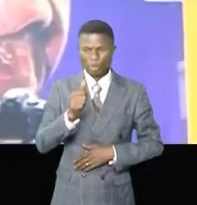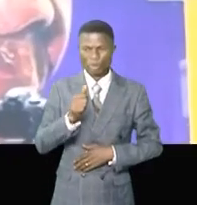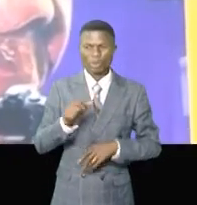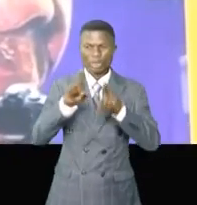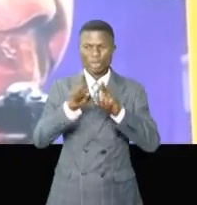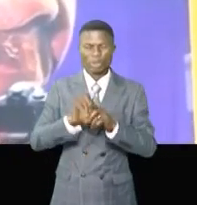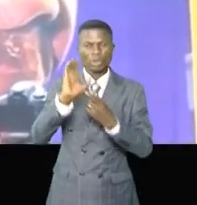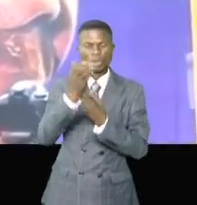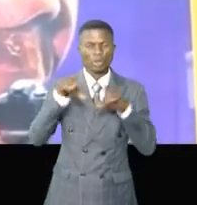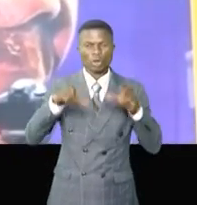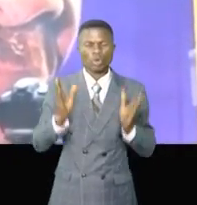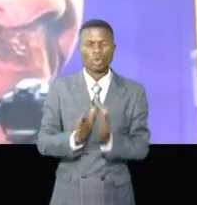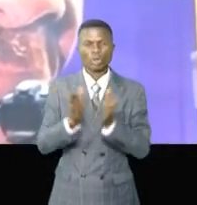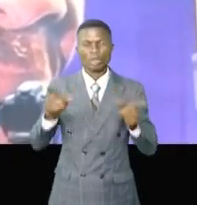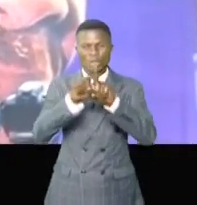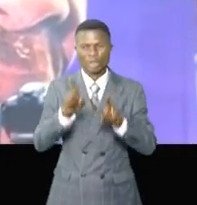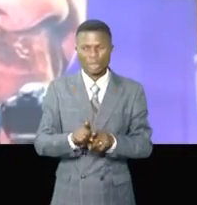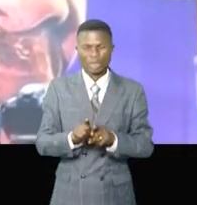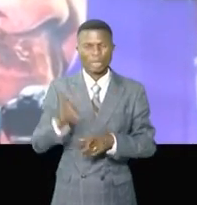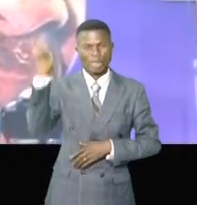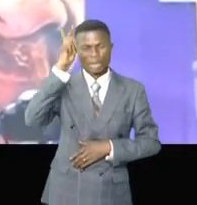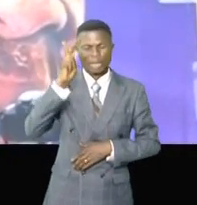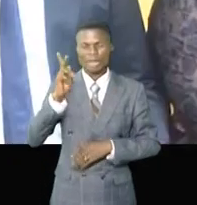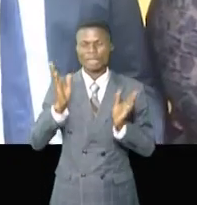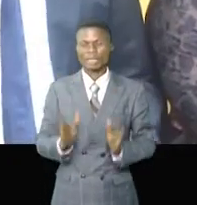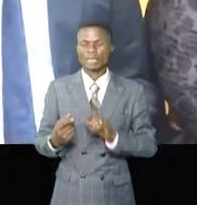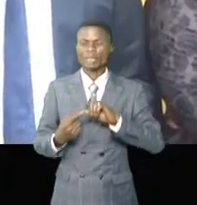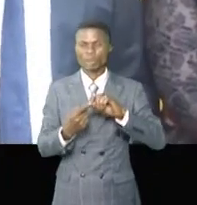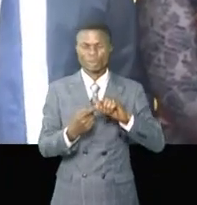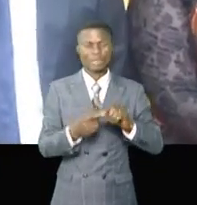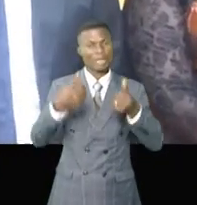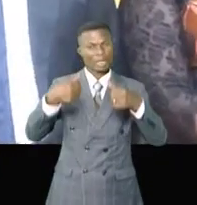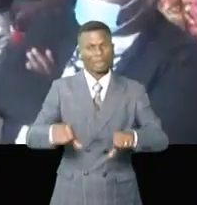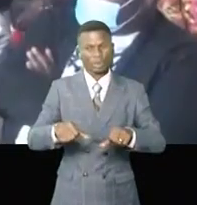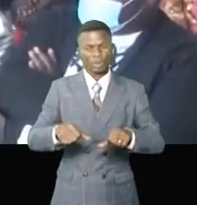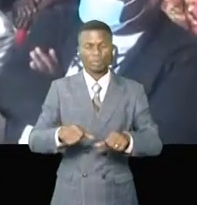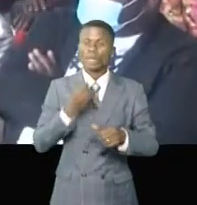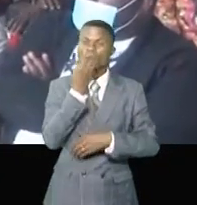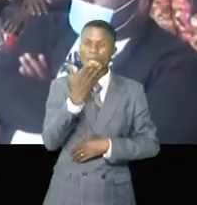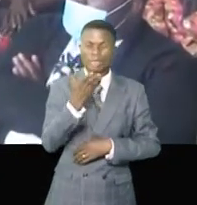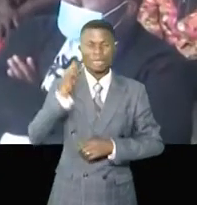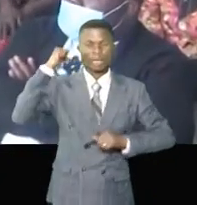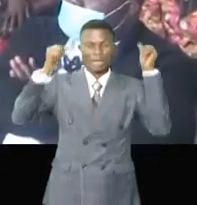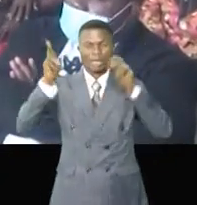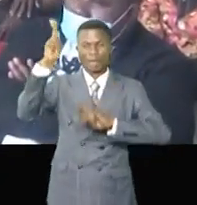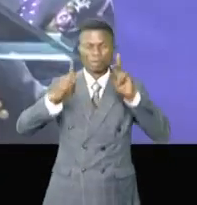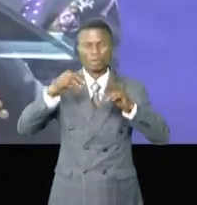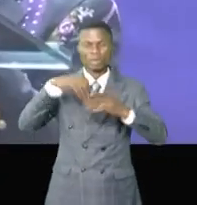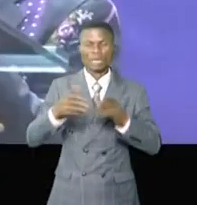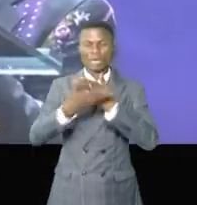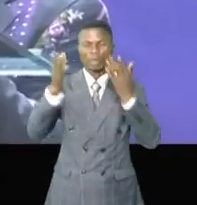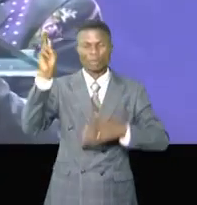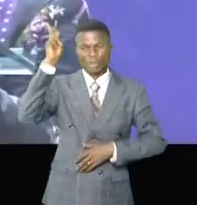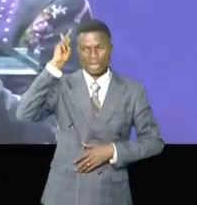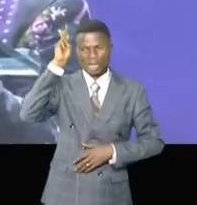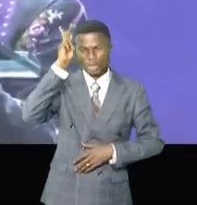de la culture congolaise en général et katangaise en particulier. Il reste la référence du théâtre populaire au Katanga. L'acteur de